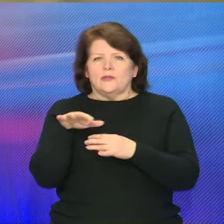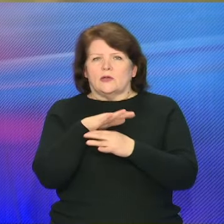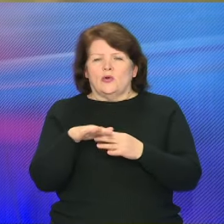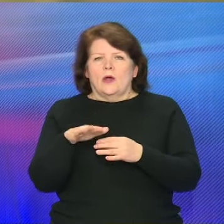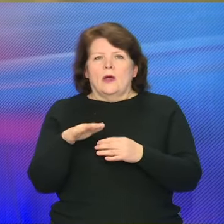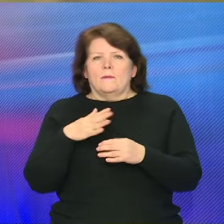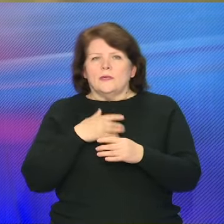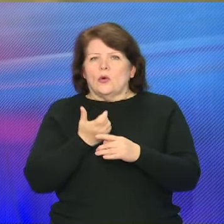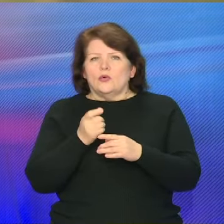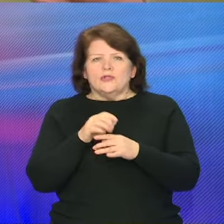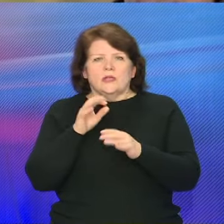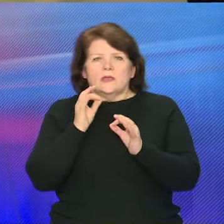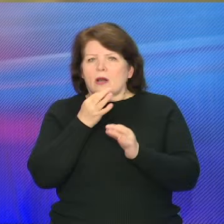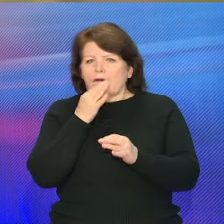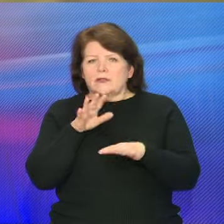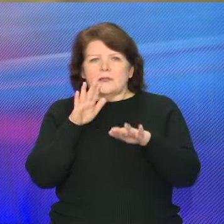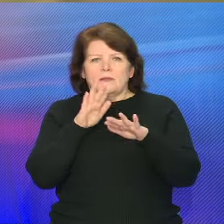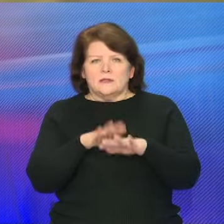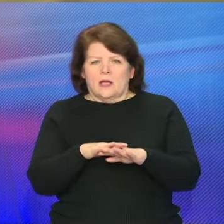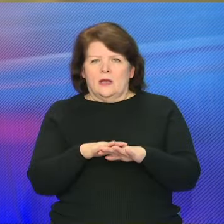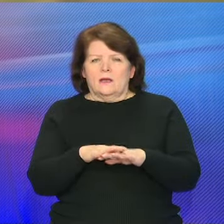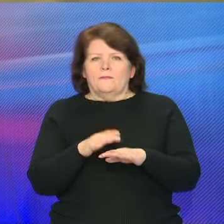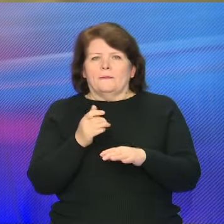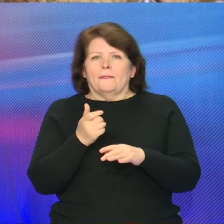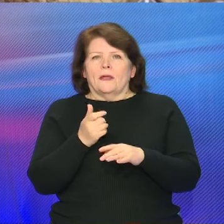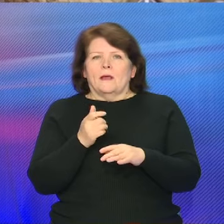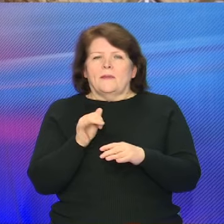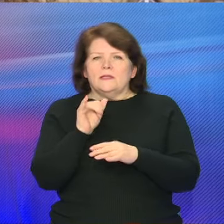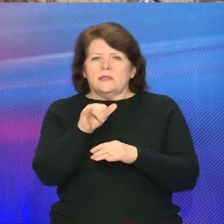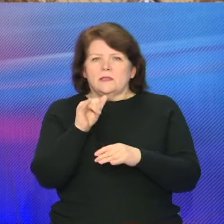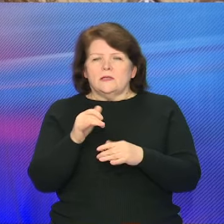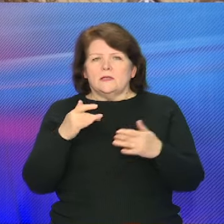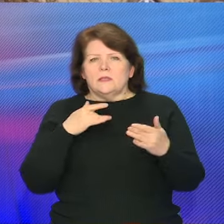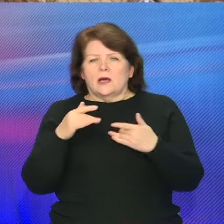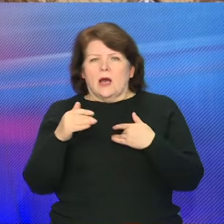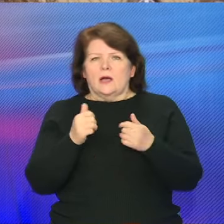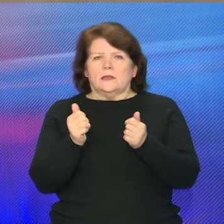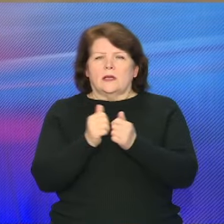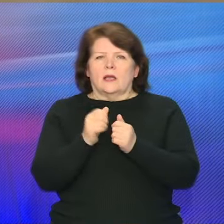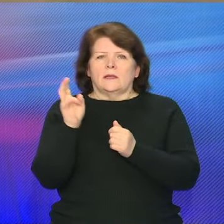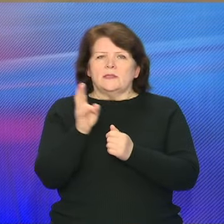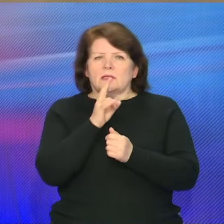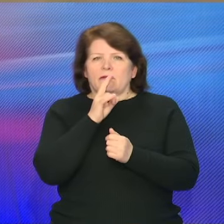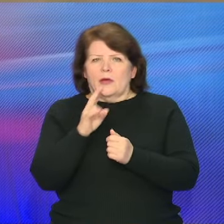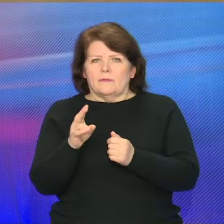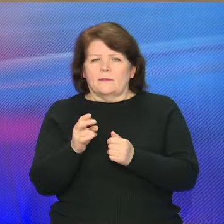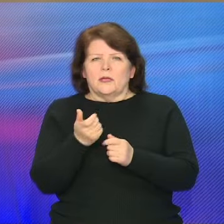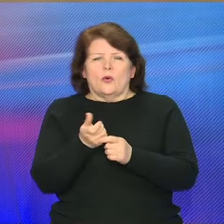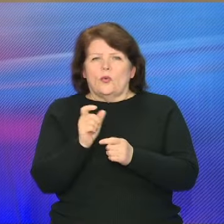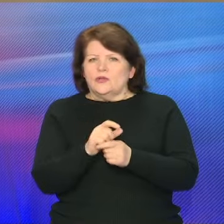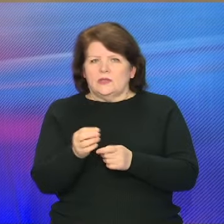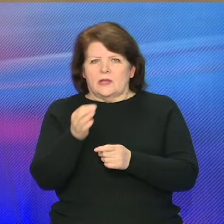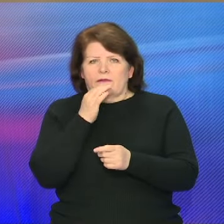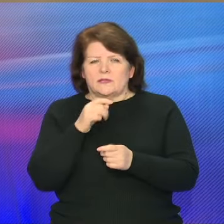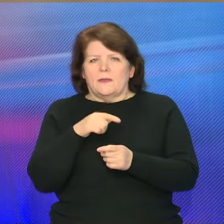нравятся локации, очень интересно подрифтить на таких знаковых местах возле театра и около церквей. Мне здесь очень нравится.